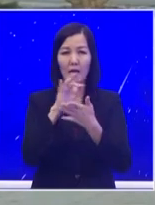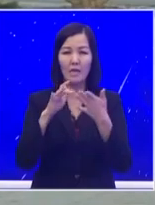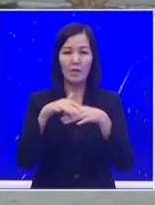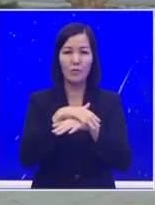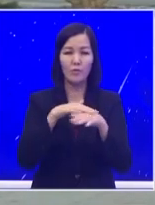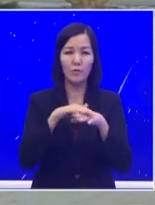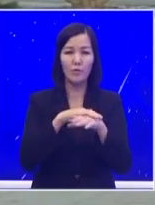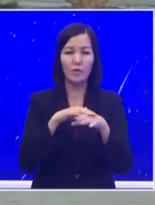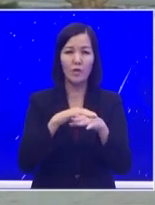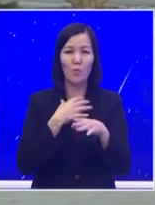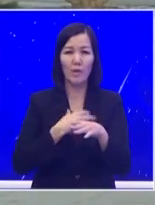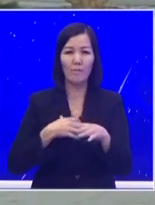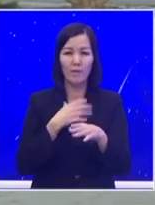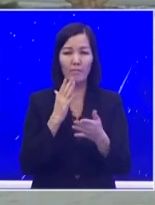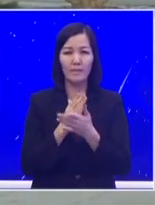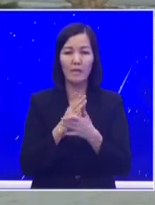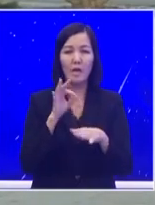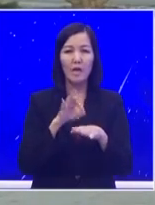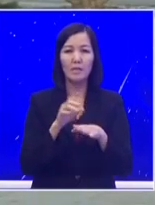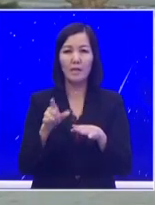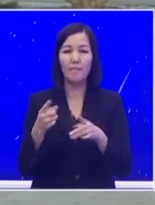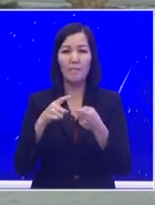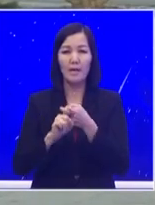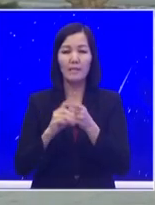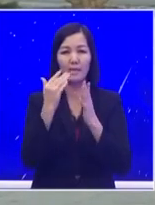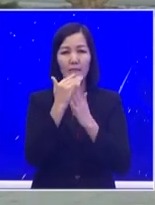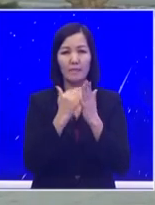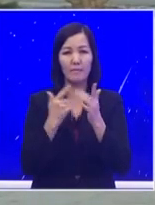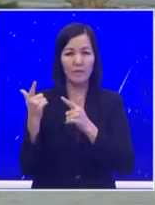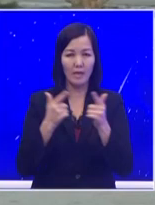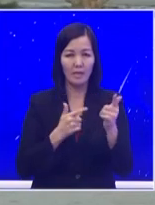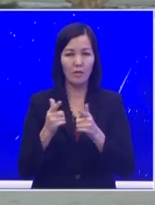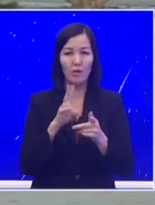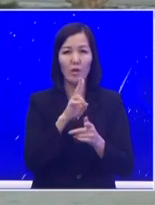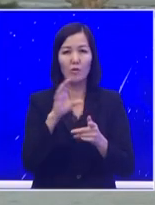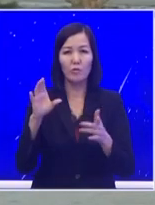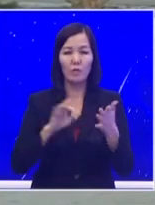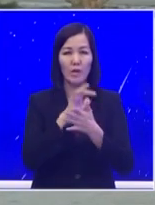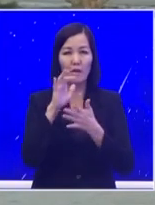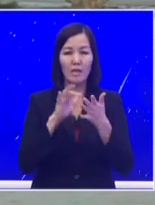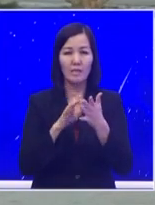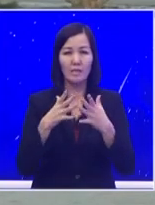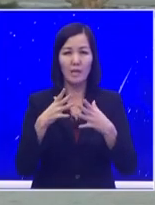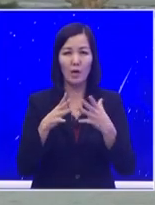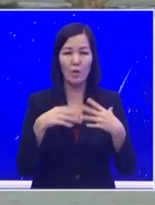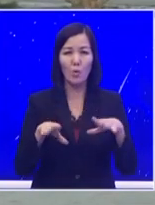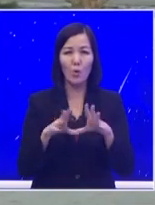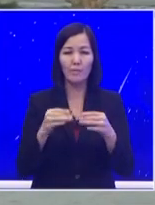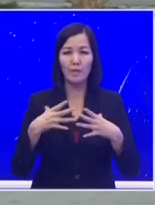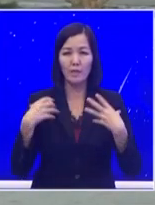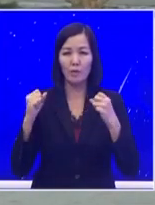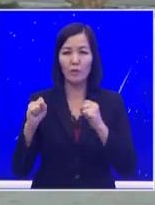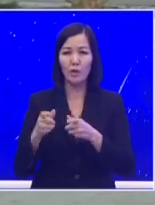қорқытып тастады. Қазір ол науқастармен байланысқан адамдардың тізімі жасалуда. Бұл туралы Нұр-Сұлтан қаласы қоғамдық денсаулық сақтау басқармасының